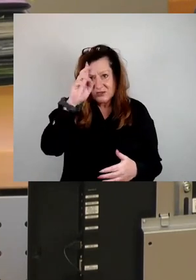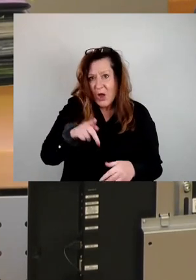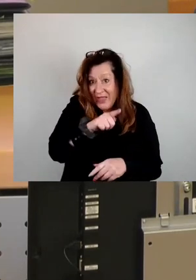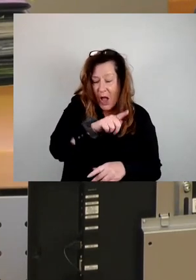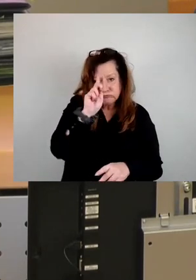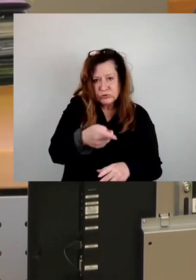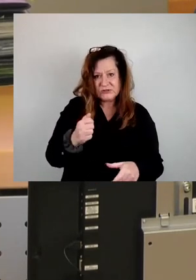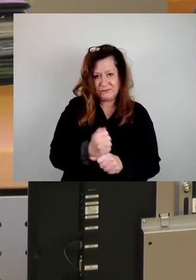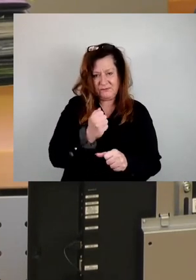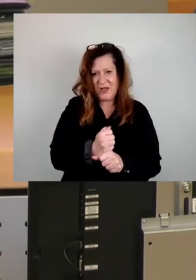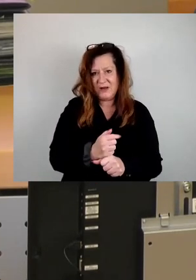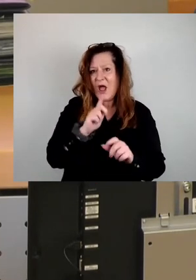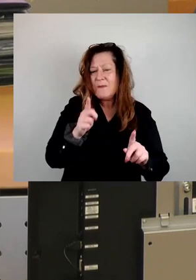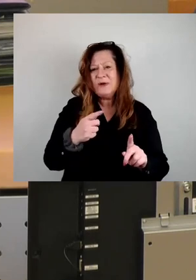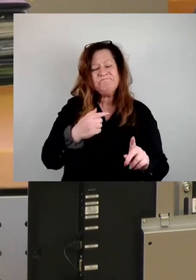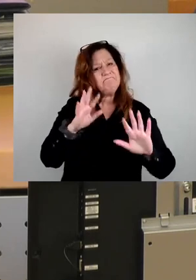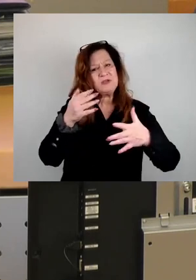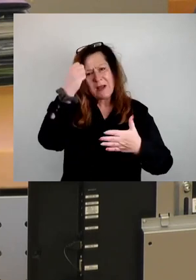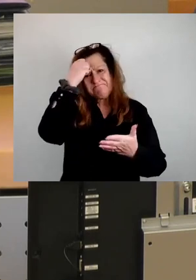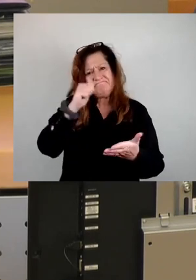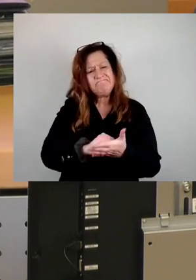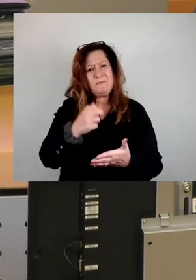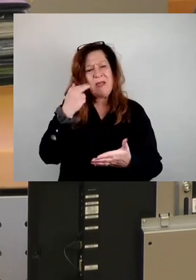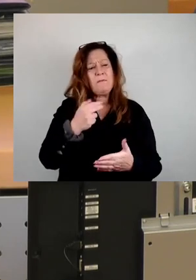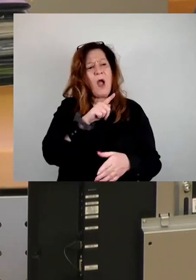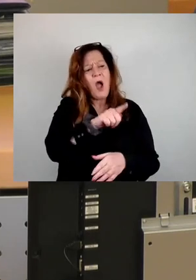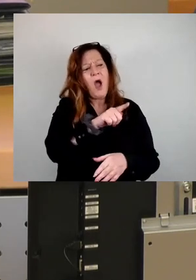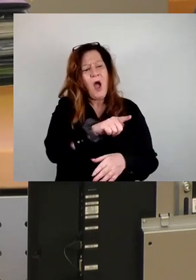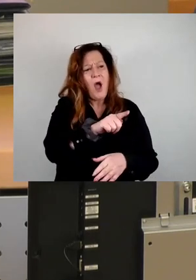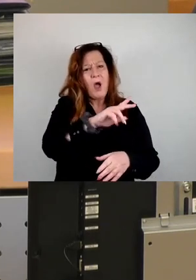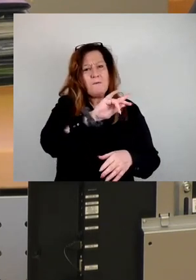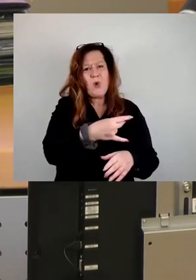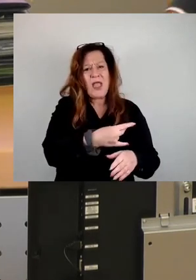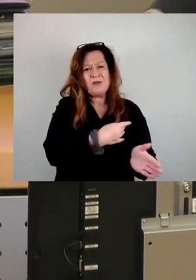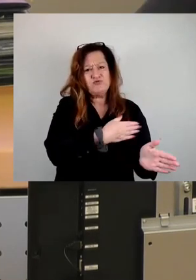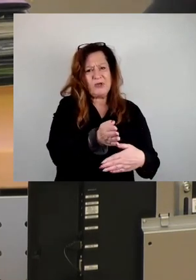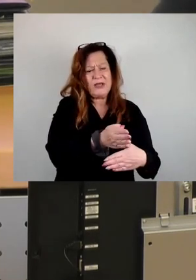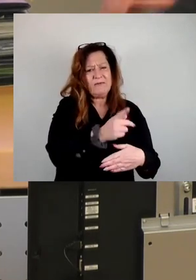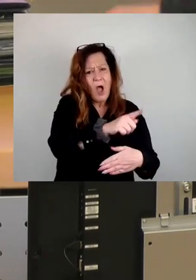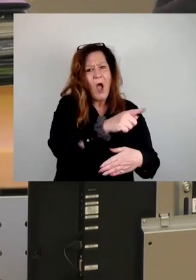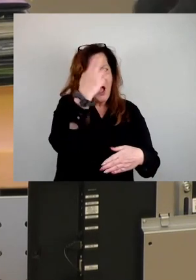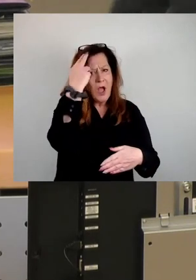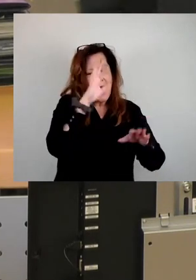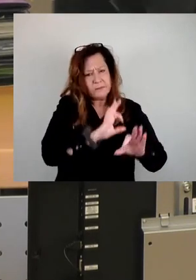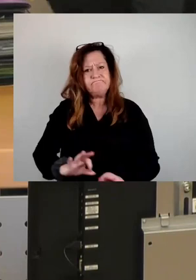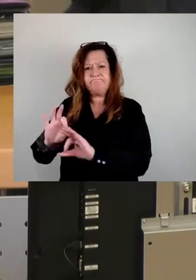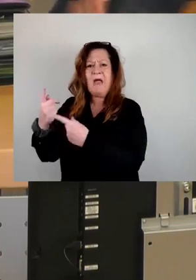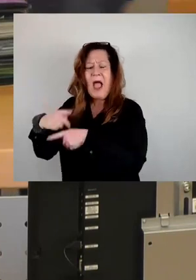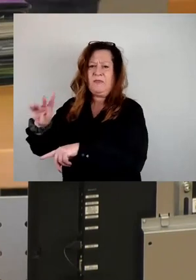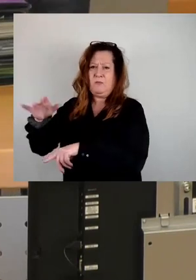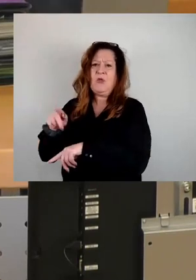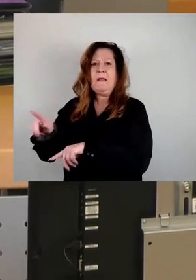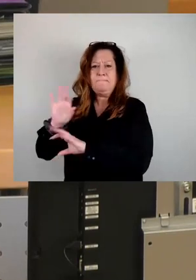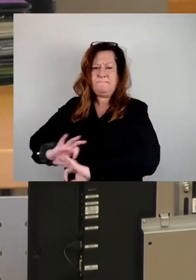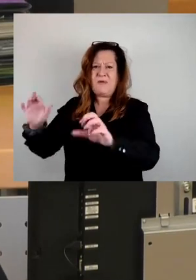habe aber den Eindruck, dass man diesmal daraus gelernt hat und ganz anders, mit einer völlig anderen Qualität, mit viel mehr Leidenschaft, mit einer ganz